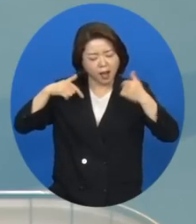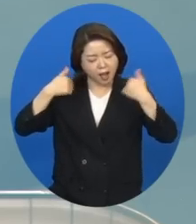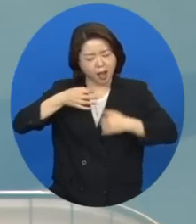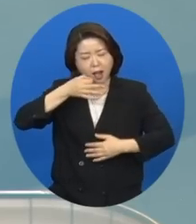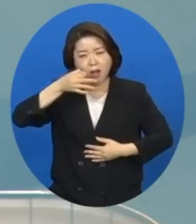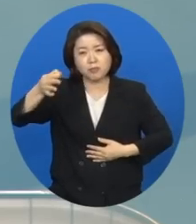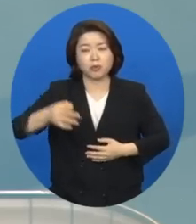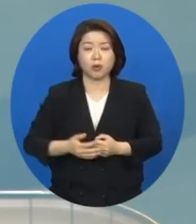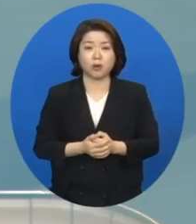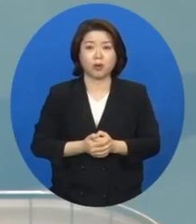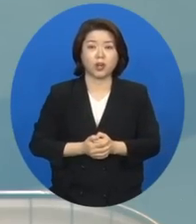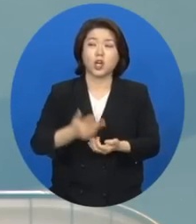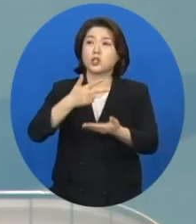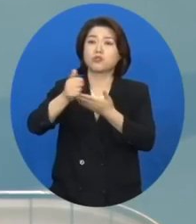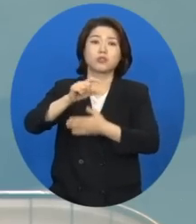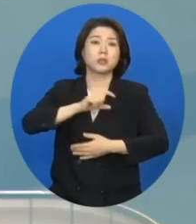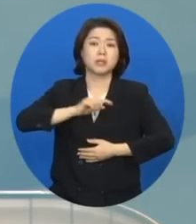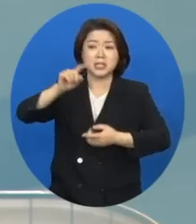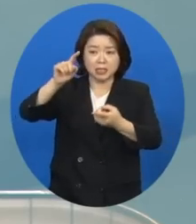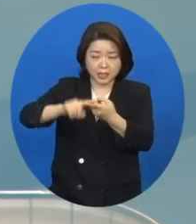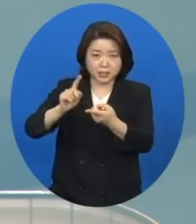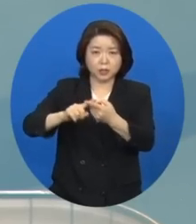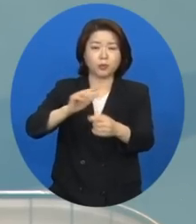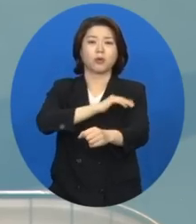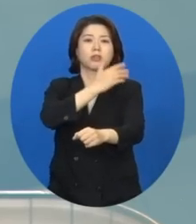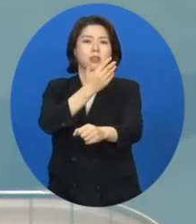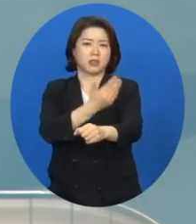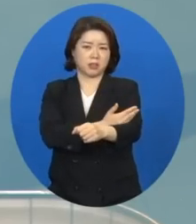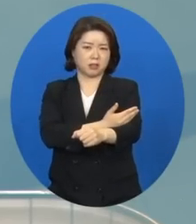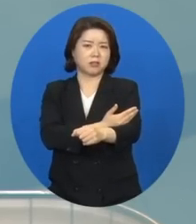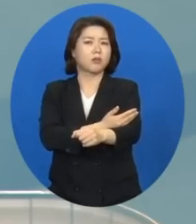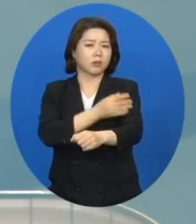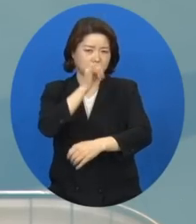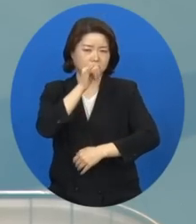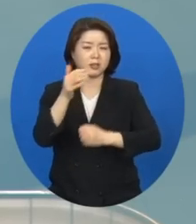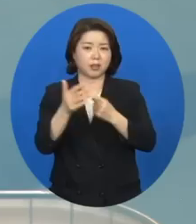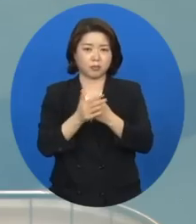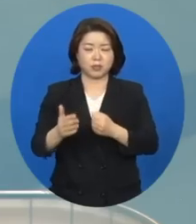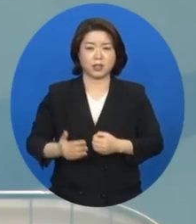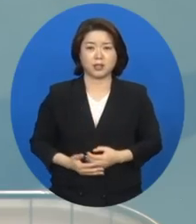주님의 이름이 그 자체로 능력이고 권세이기 때문입니다.